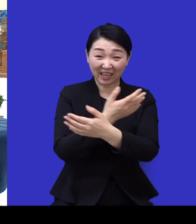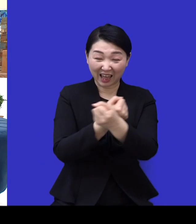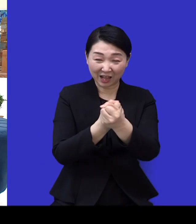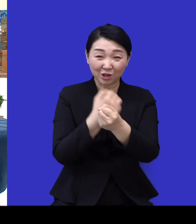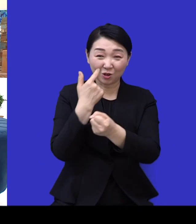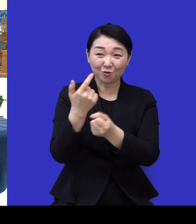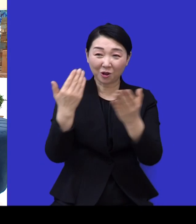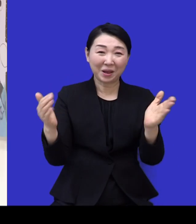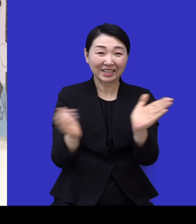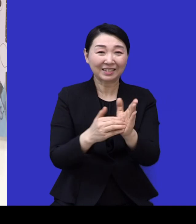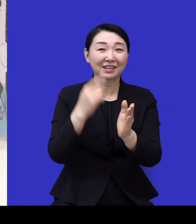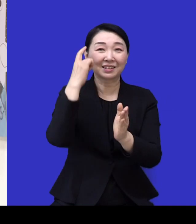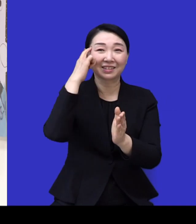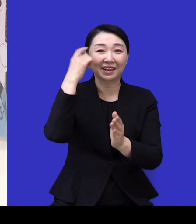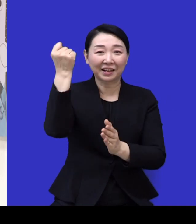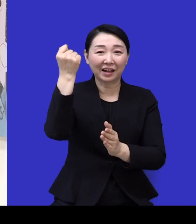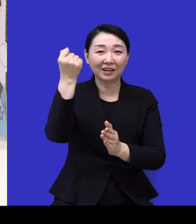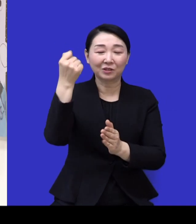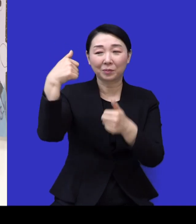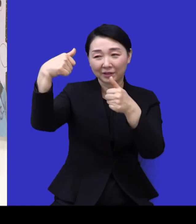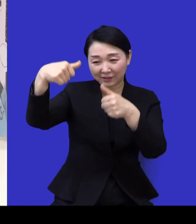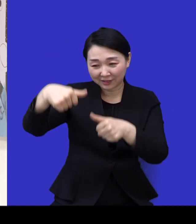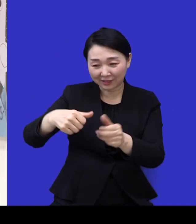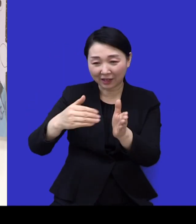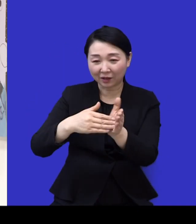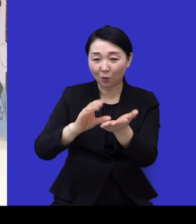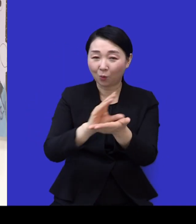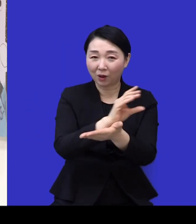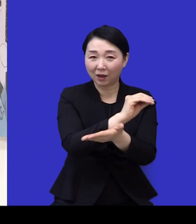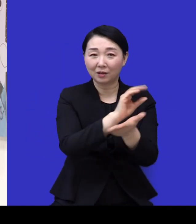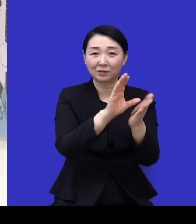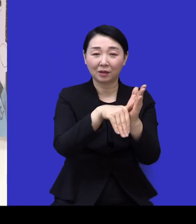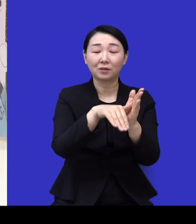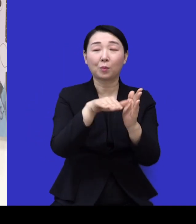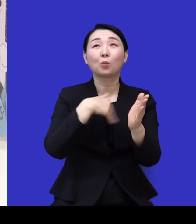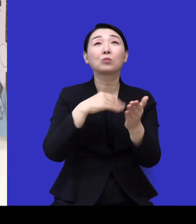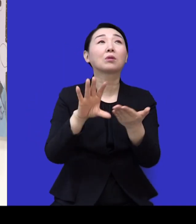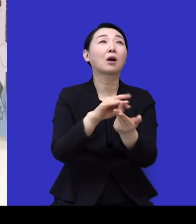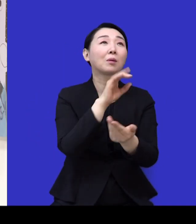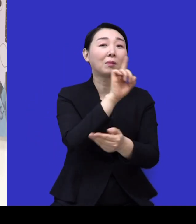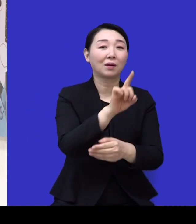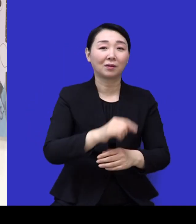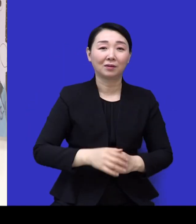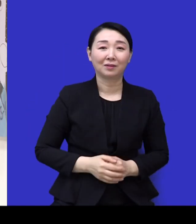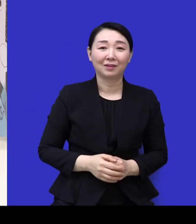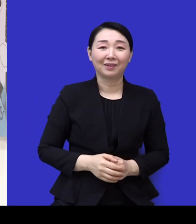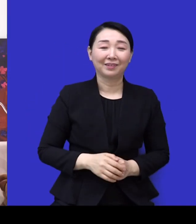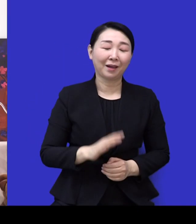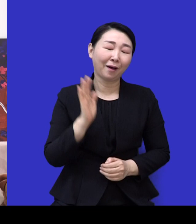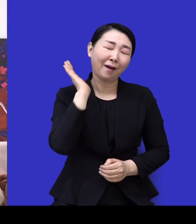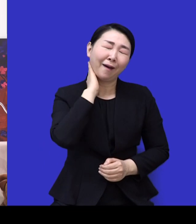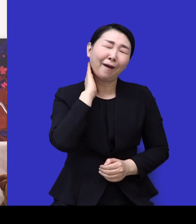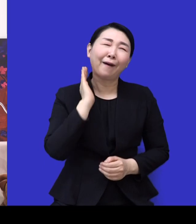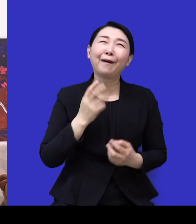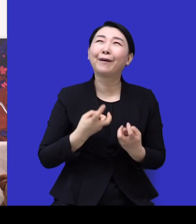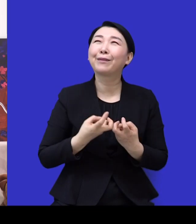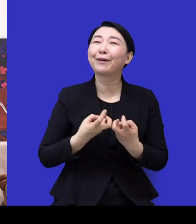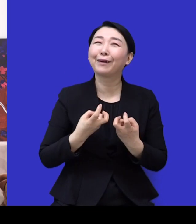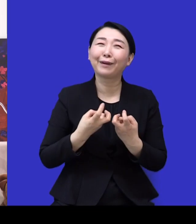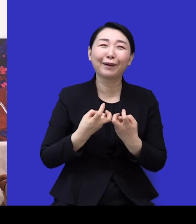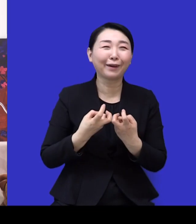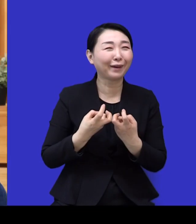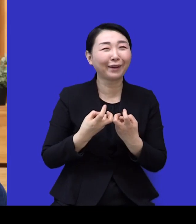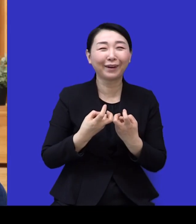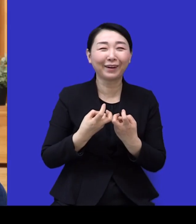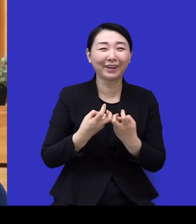했죠. 그리고 이제 인사하고 나오는데 먼저 가라고 그러더라고요. 그래서 예. 야, 네가 막 너무 불편해. 다시는